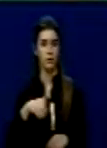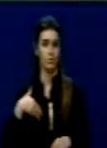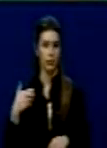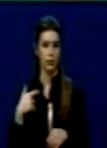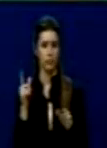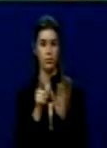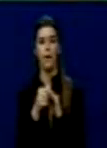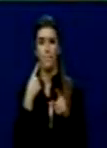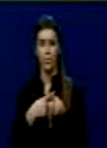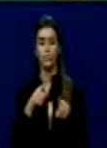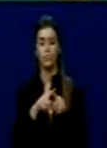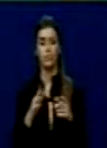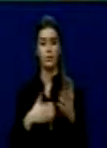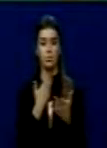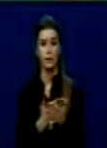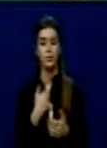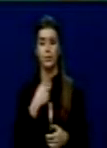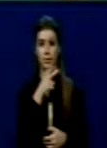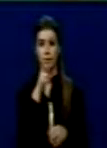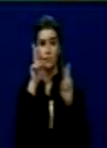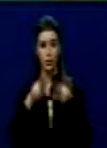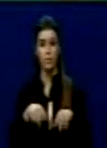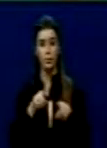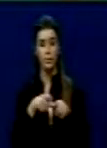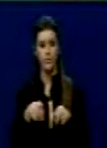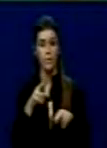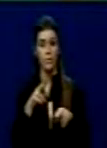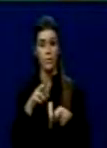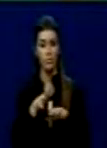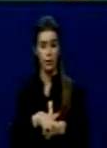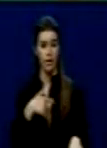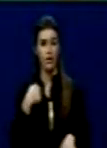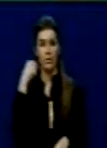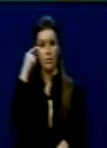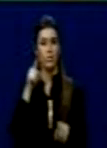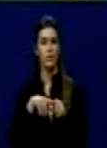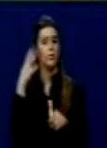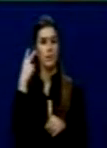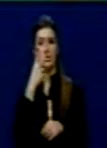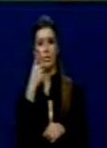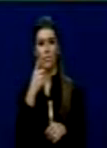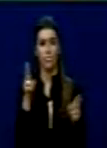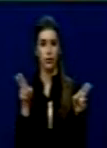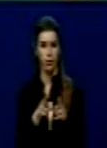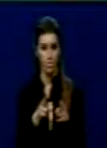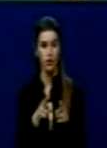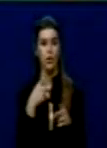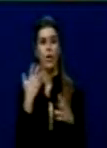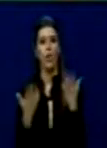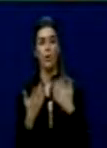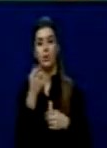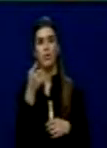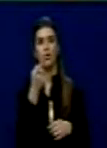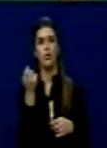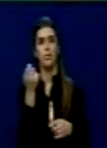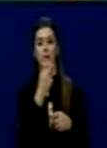edhe i vetmi rekomandim që mendojmë që duhet nxjerrët nga ky kuvend është ai që është nxjerrë në vitin 21 shkurt, ose një vendim i ngjashëm që